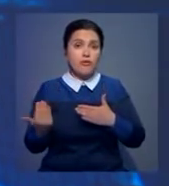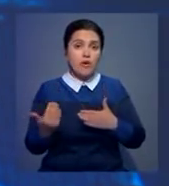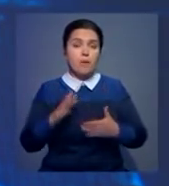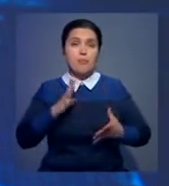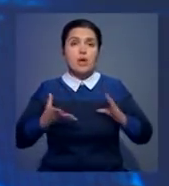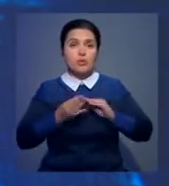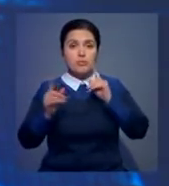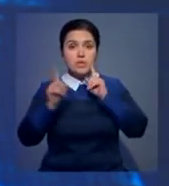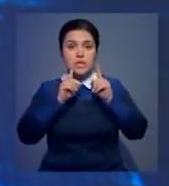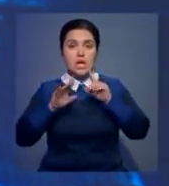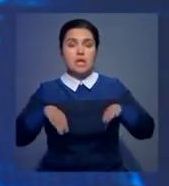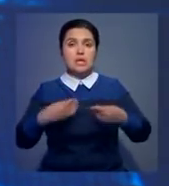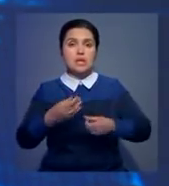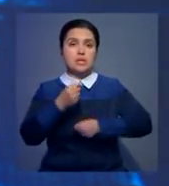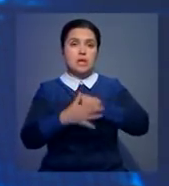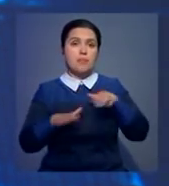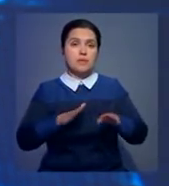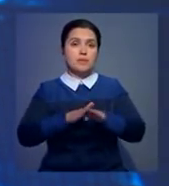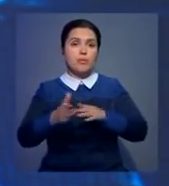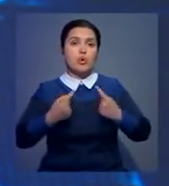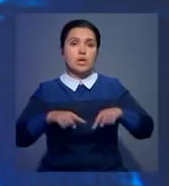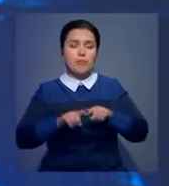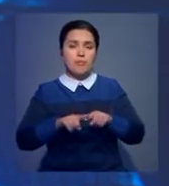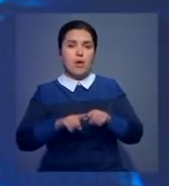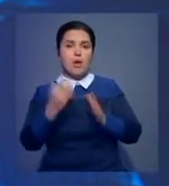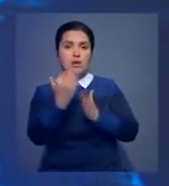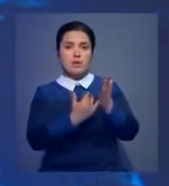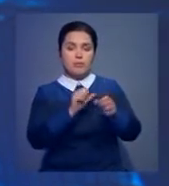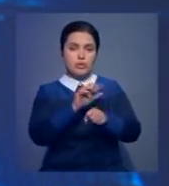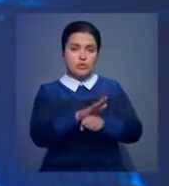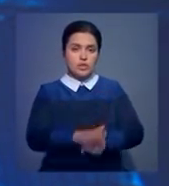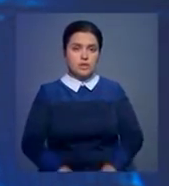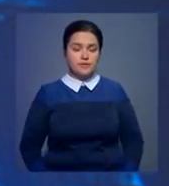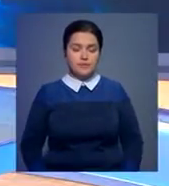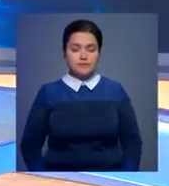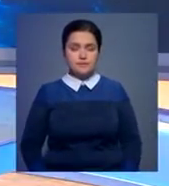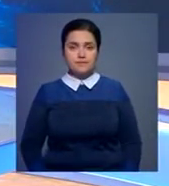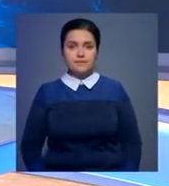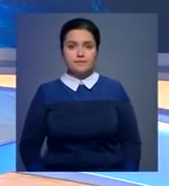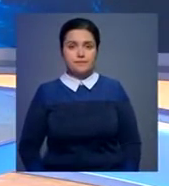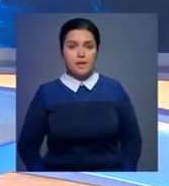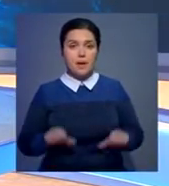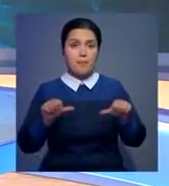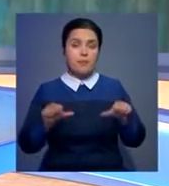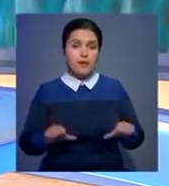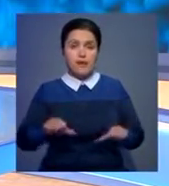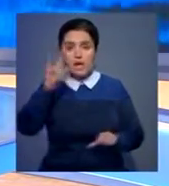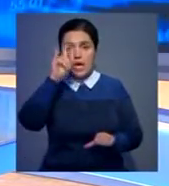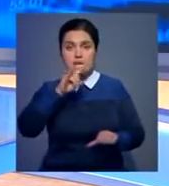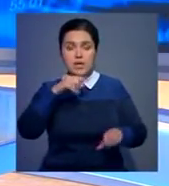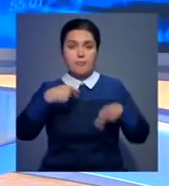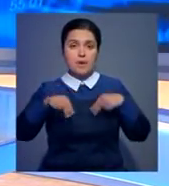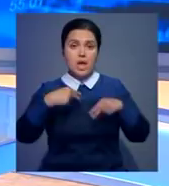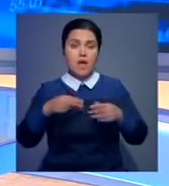совещания госсекретарь дал центральным и местным исполнительным органам ряд поручений. Права казахстанских